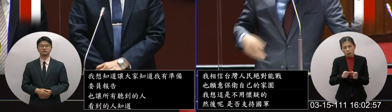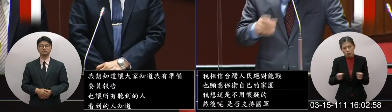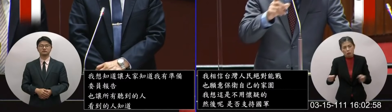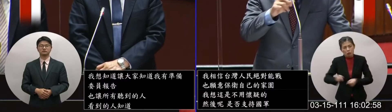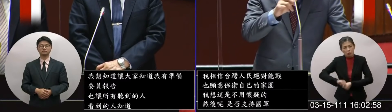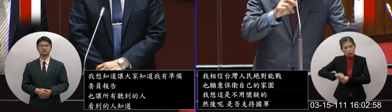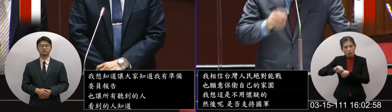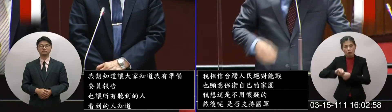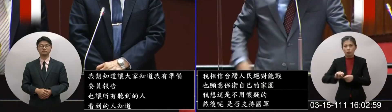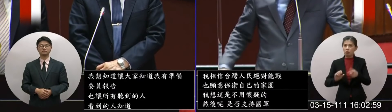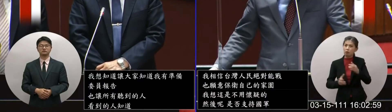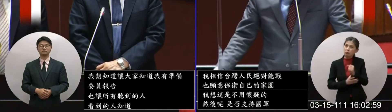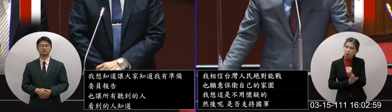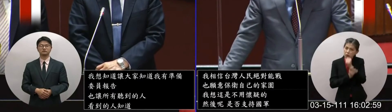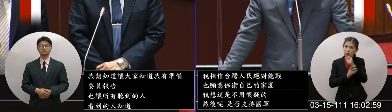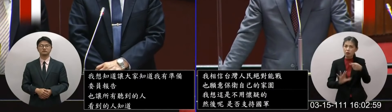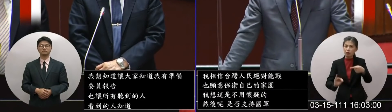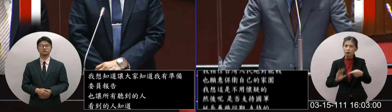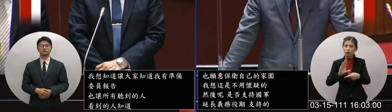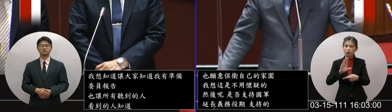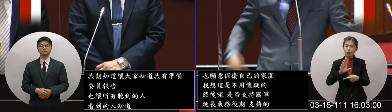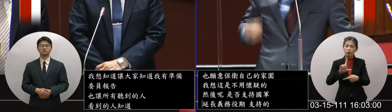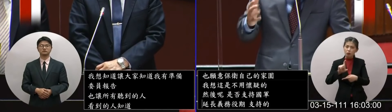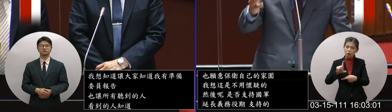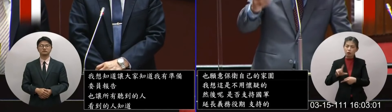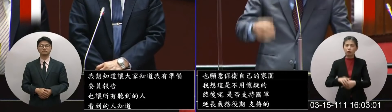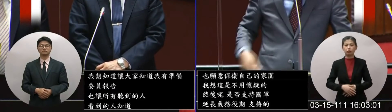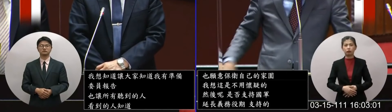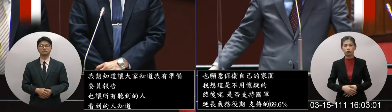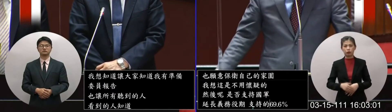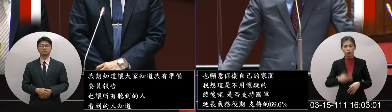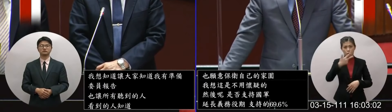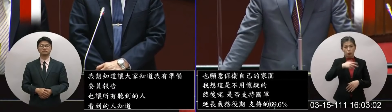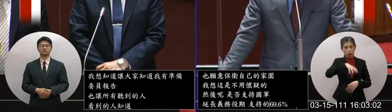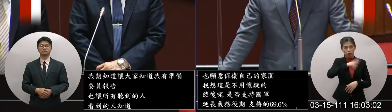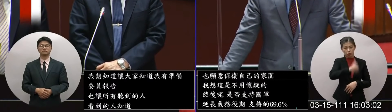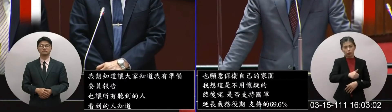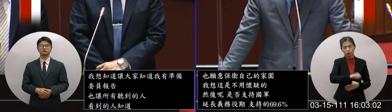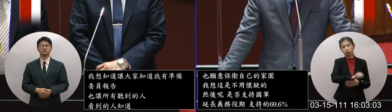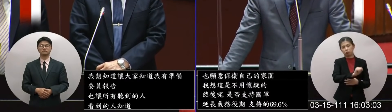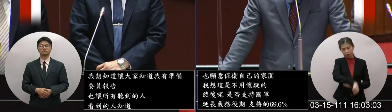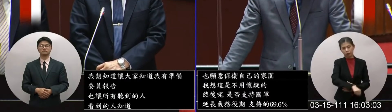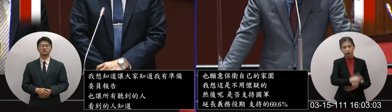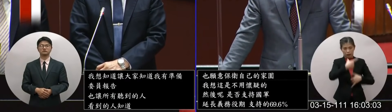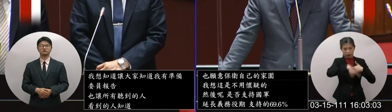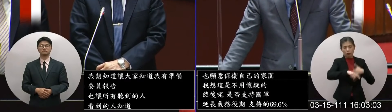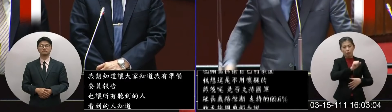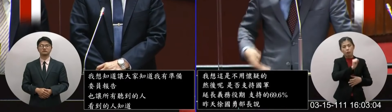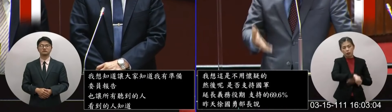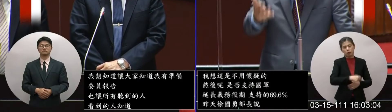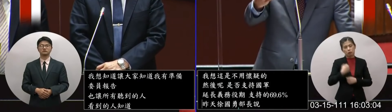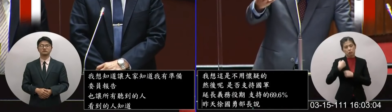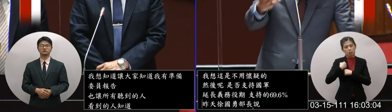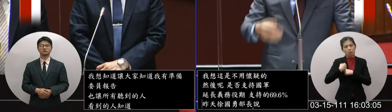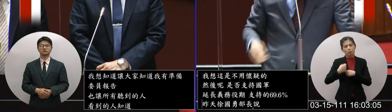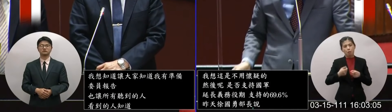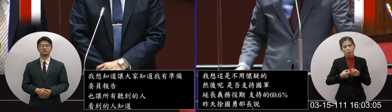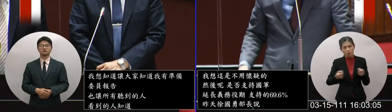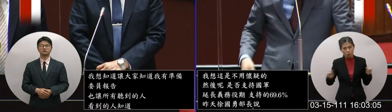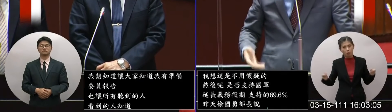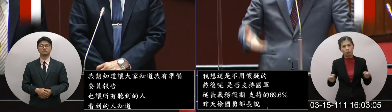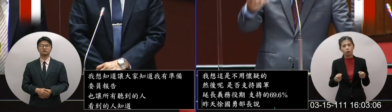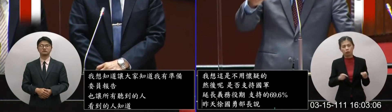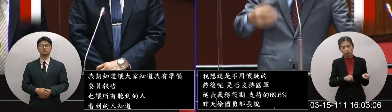昨天我看到徐国勇部长，他说他个人赞成延长兵役的疫情，邱部长你也